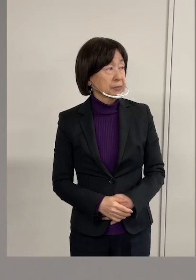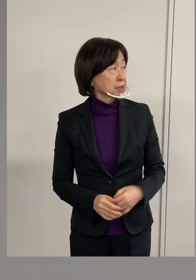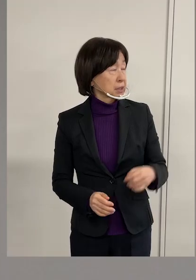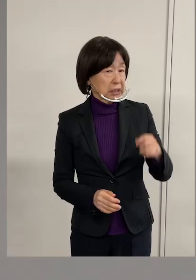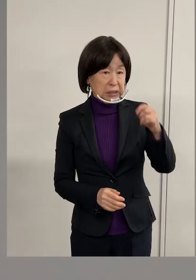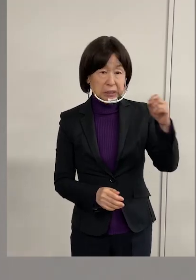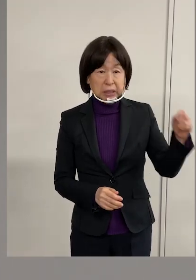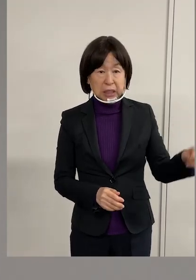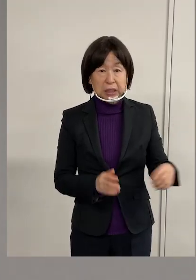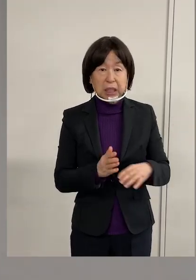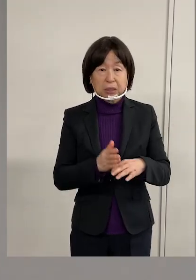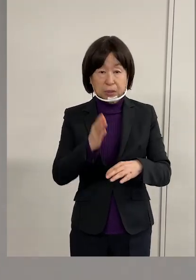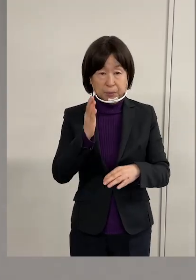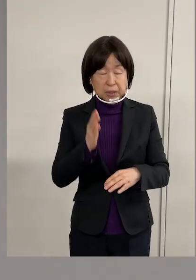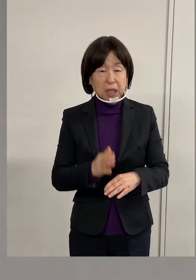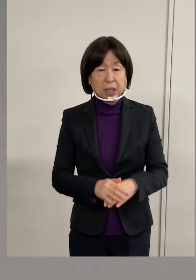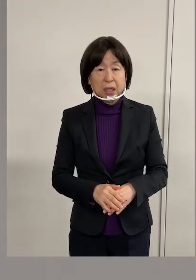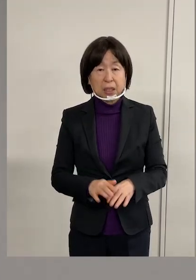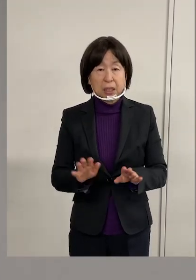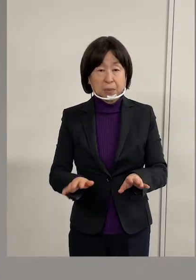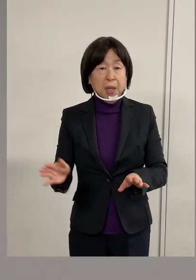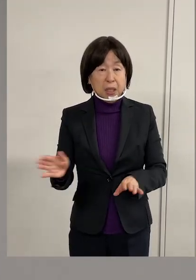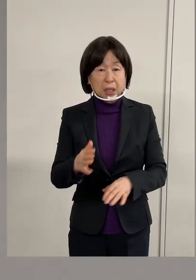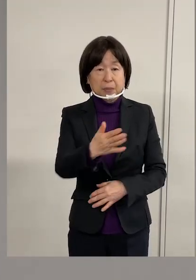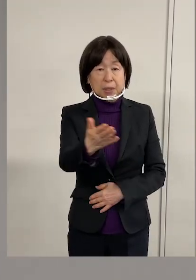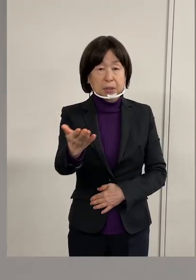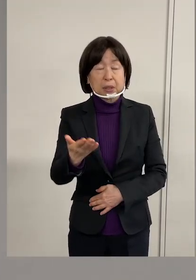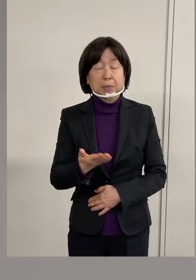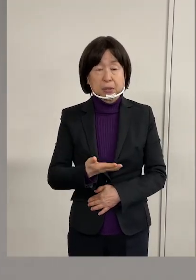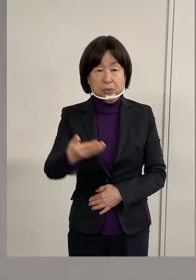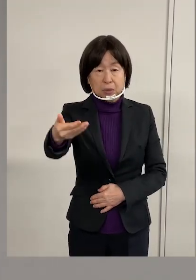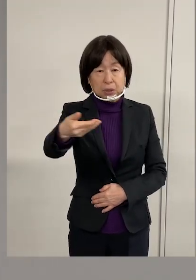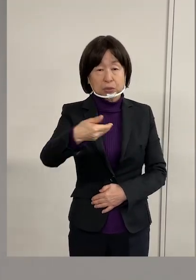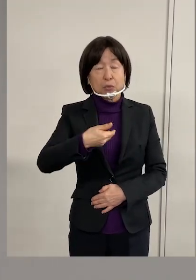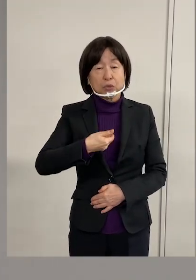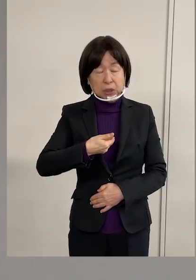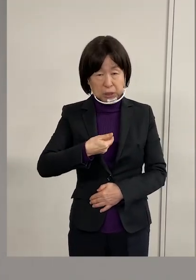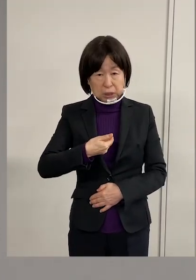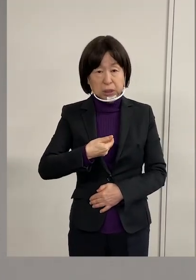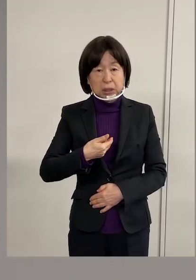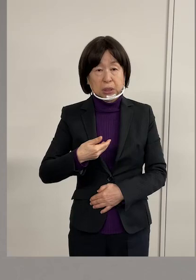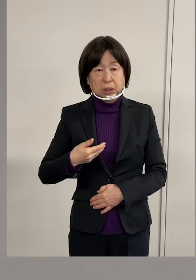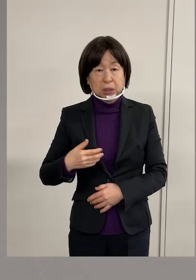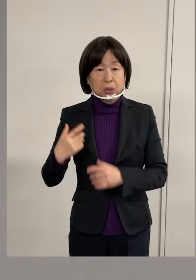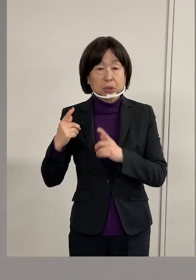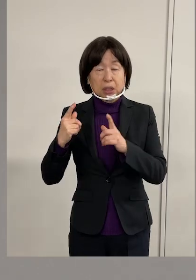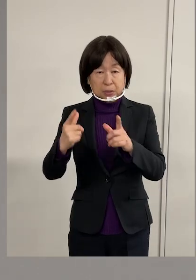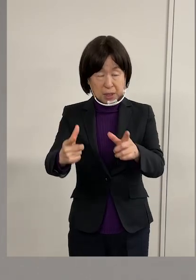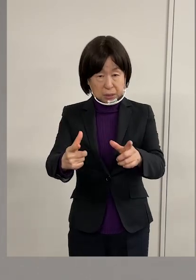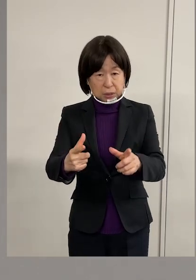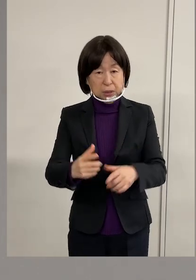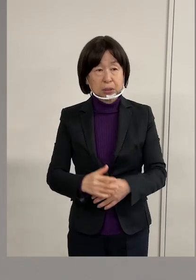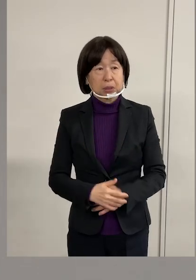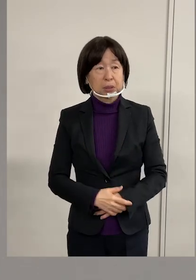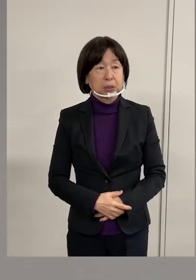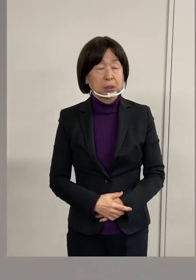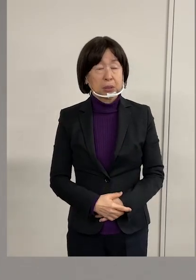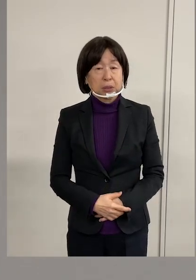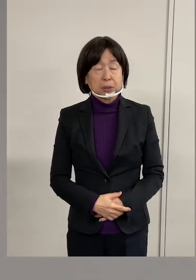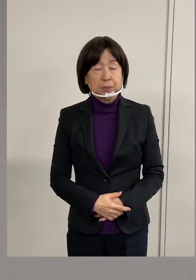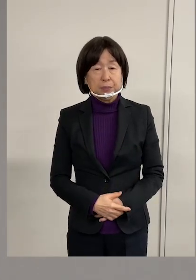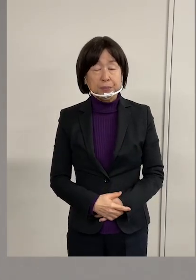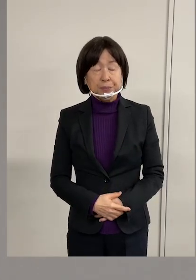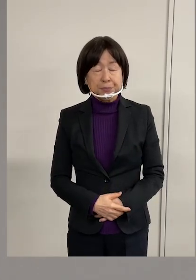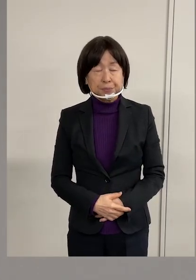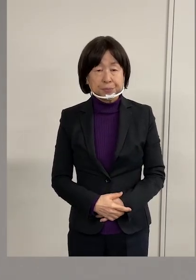ございました。それではこれより皆様からのご質問にお答えをいたします。マイクをお回ししますので、社名とお名